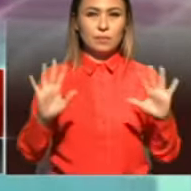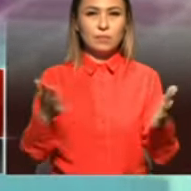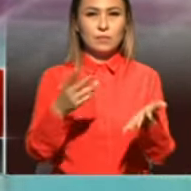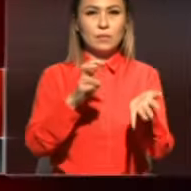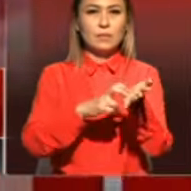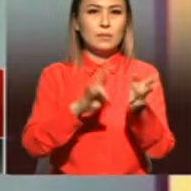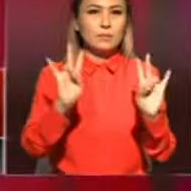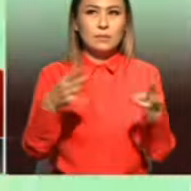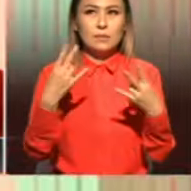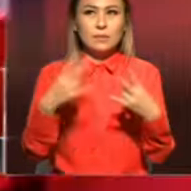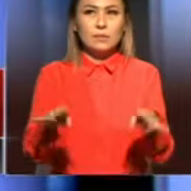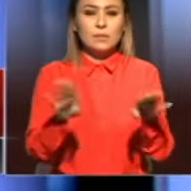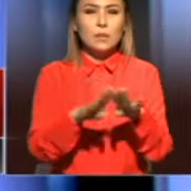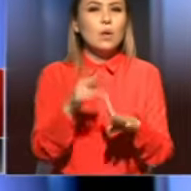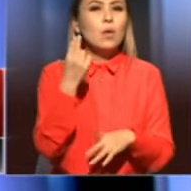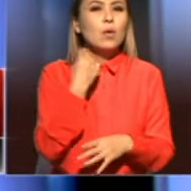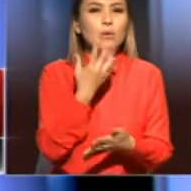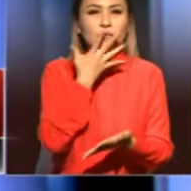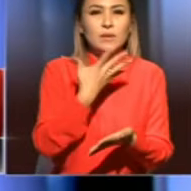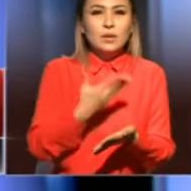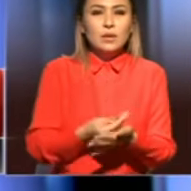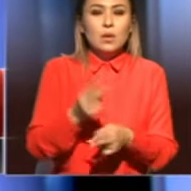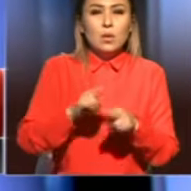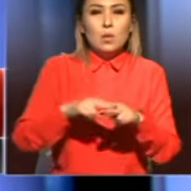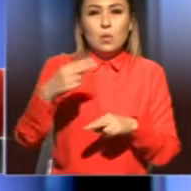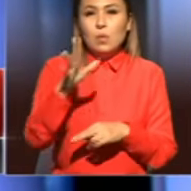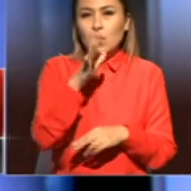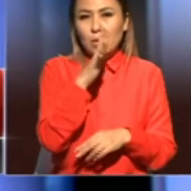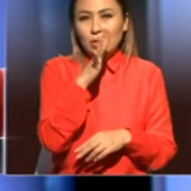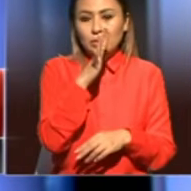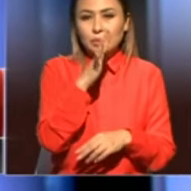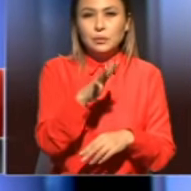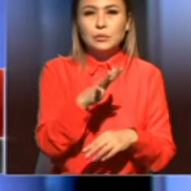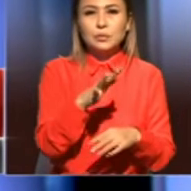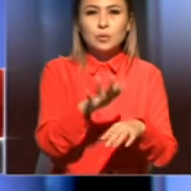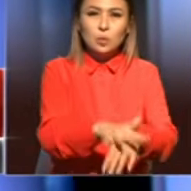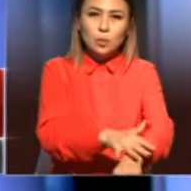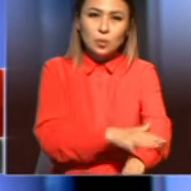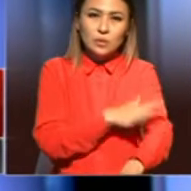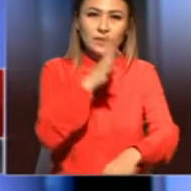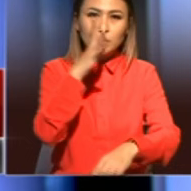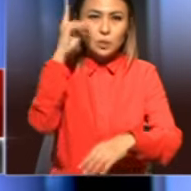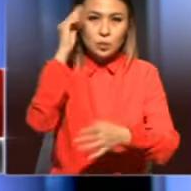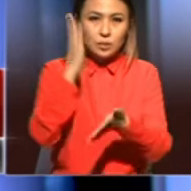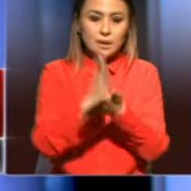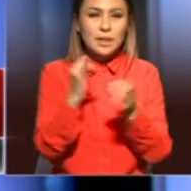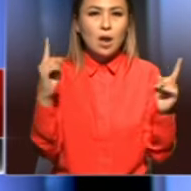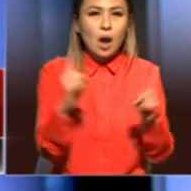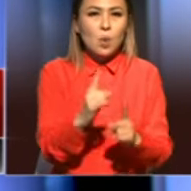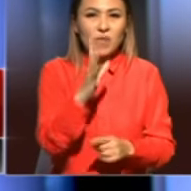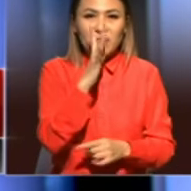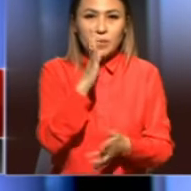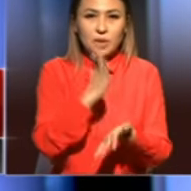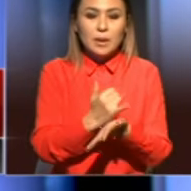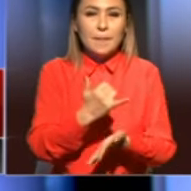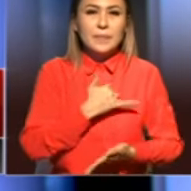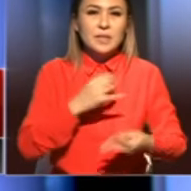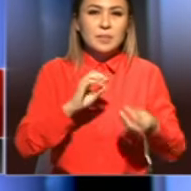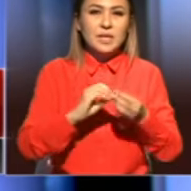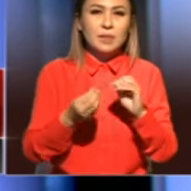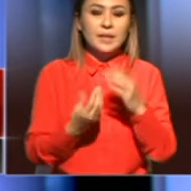қорқатын нәрсе емес. Одан кейін барып қарыздың өзінің қайтаратын уақыты, ұзақ мерзімді қарыздар бар. Қысқа мерзімді қарыздар бар. Біздегі проблема,